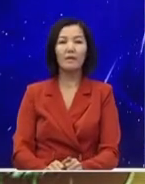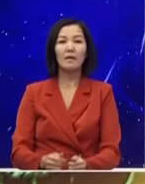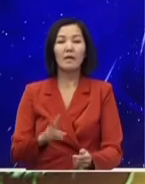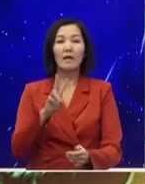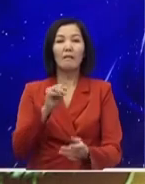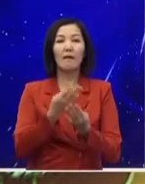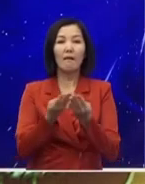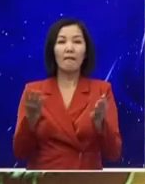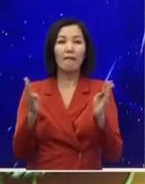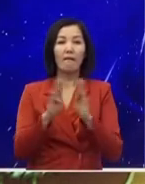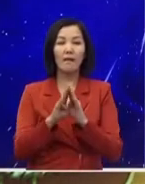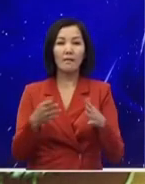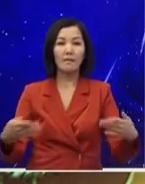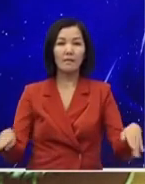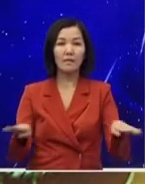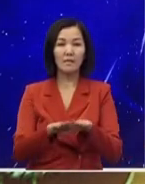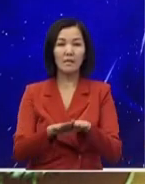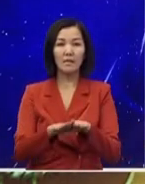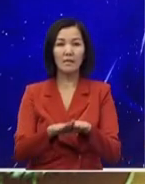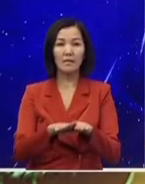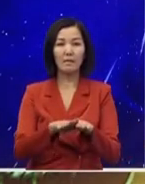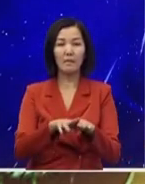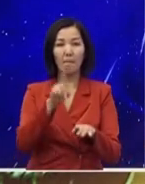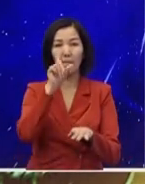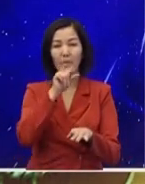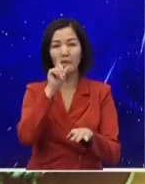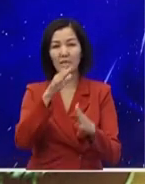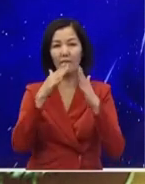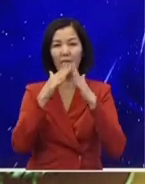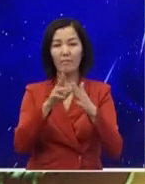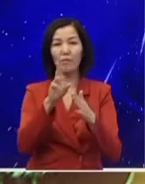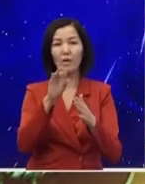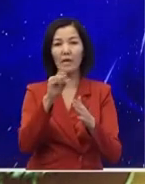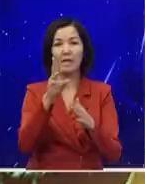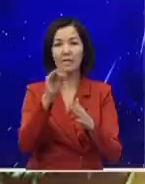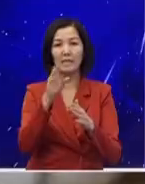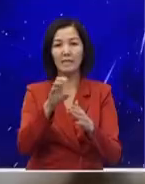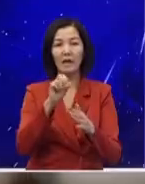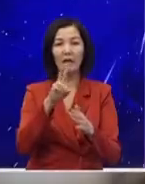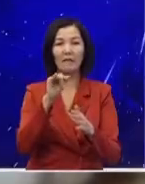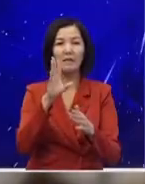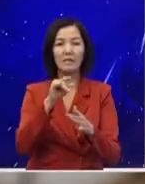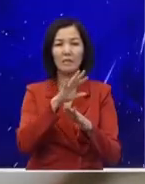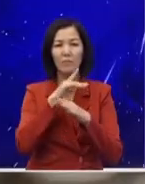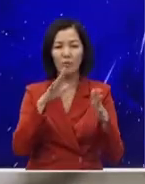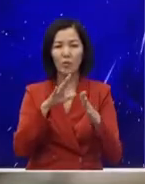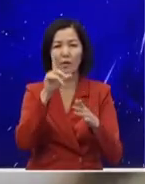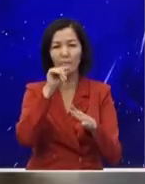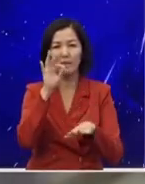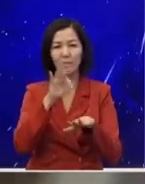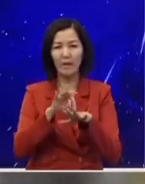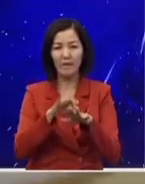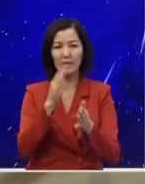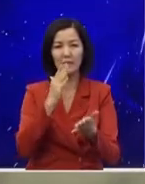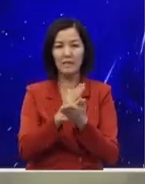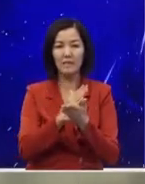На карантин закрыли птицефабрику в Карасайском районе. В ТО «Алсад» зафиксирован массовый падеж птицы. По данным